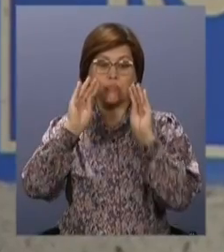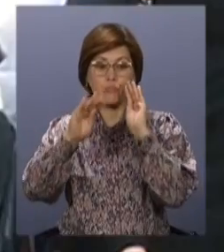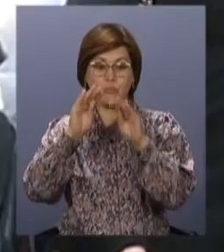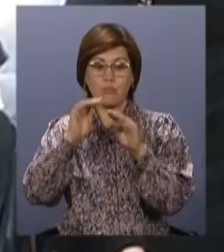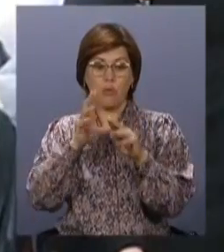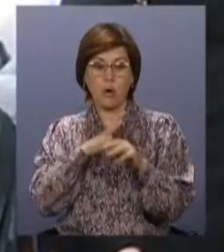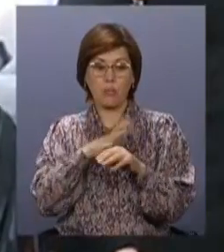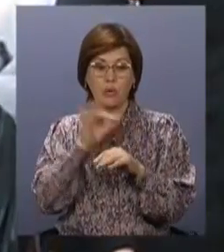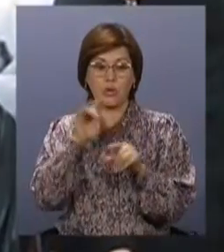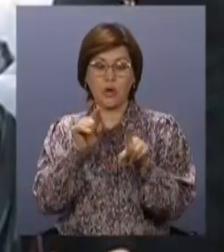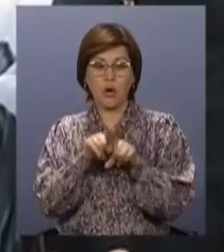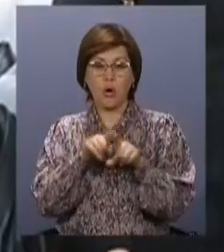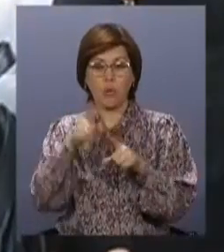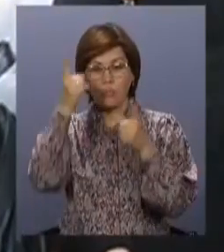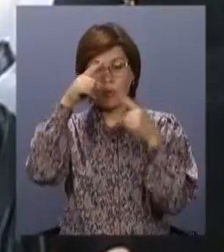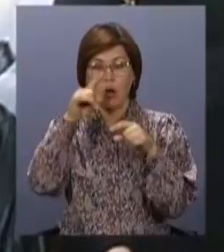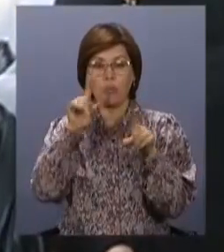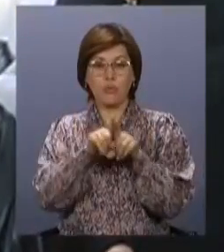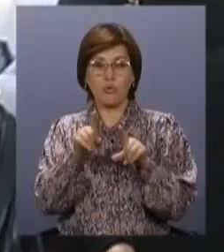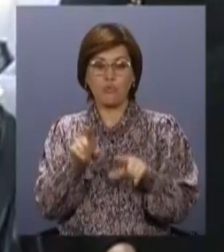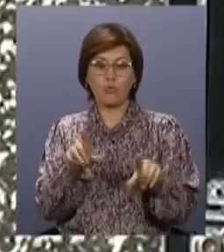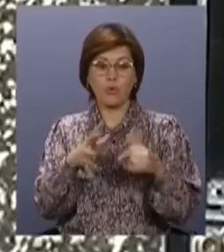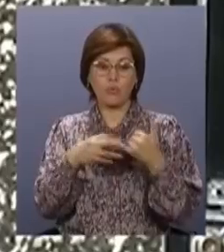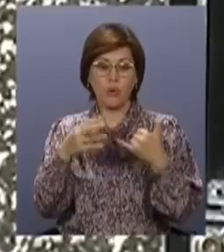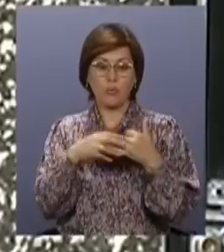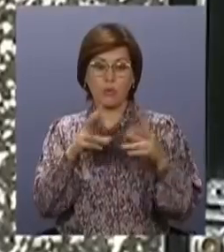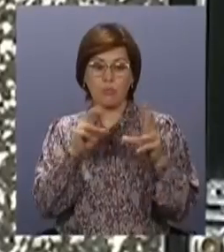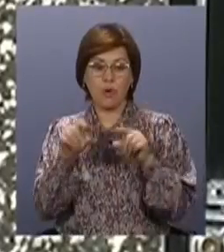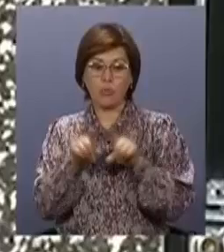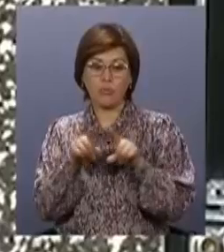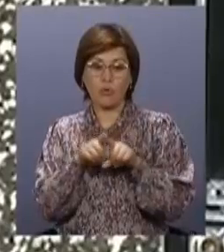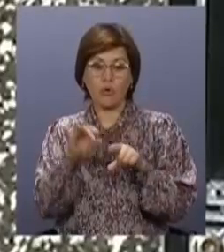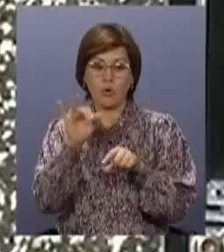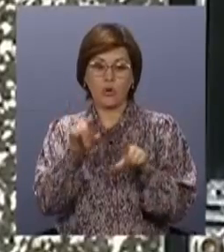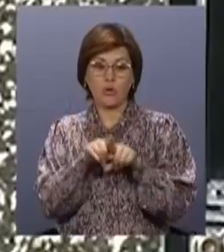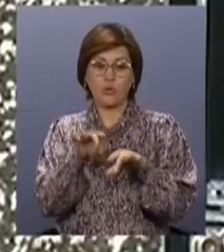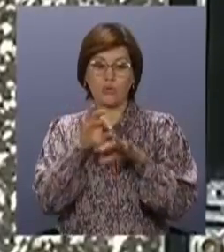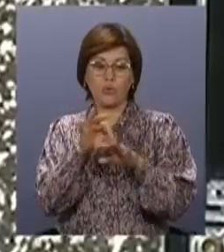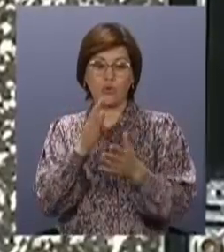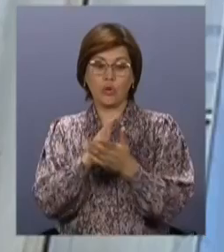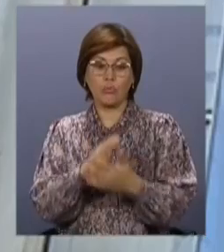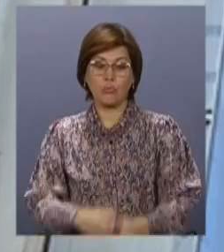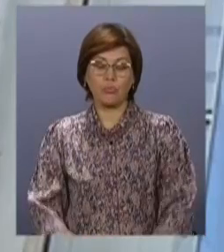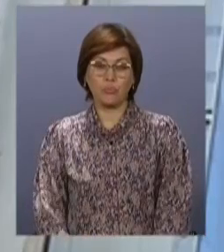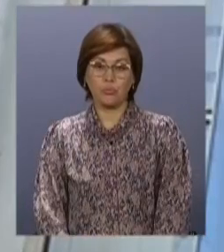айтуынша қаламгердің шығармашылық шарықтауы отбасының бақытты шақтары осы үйде өткен.